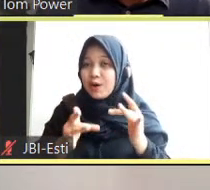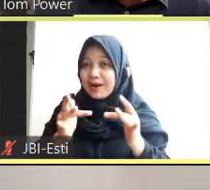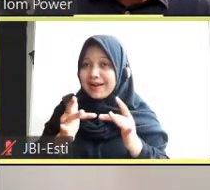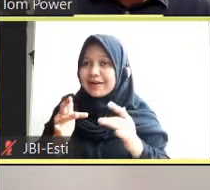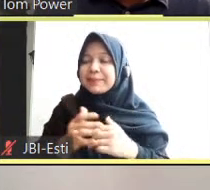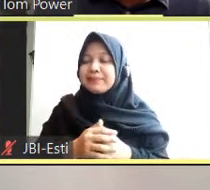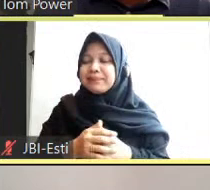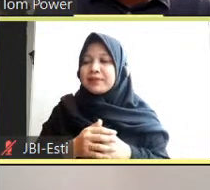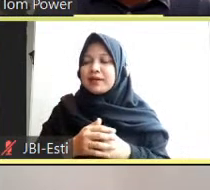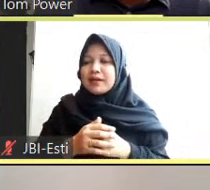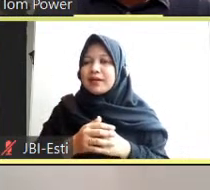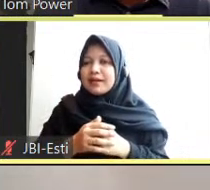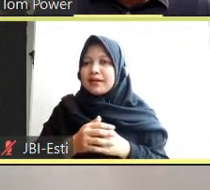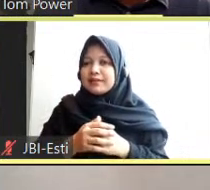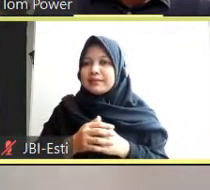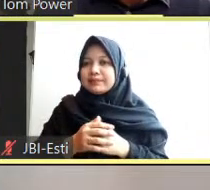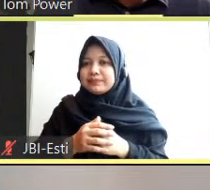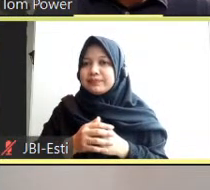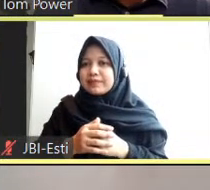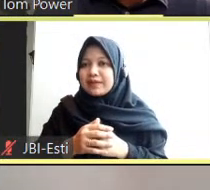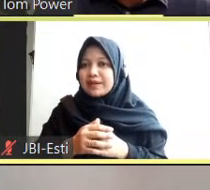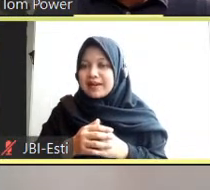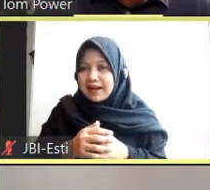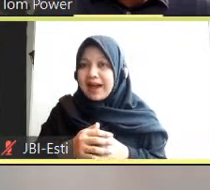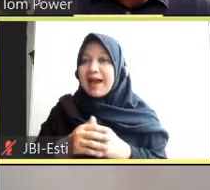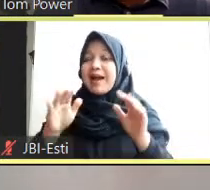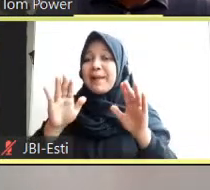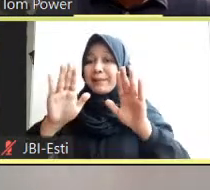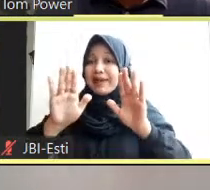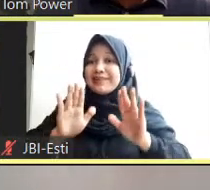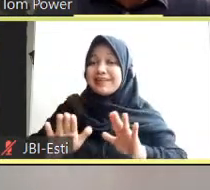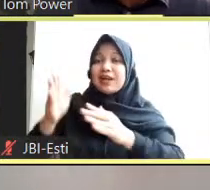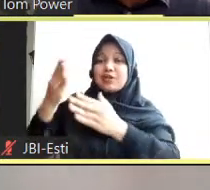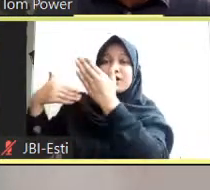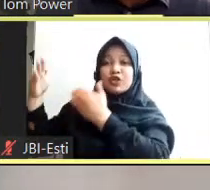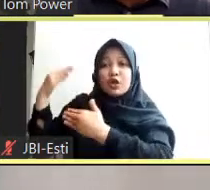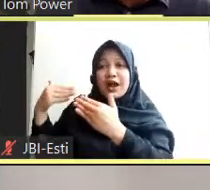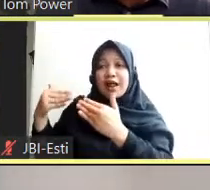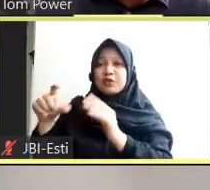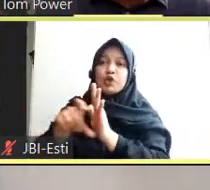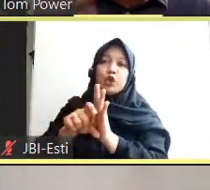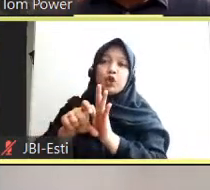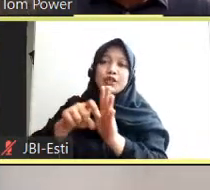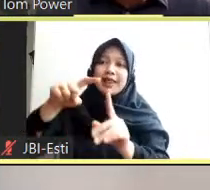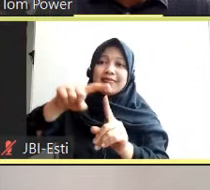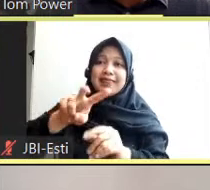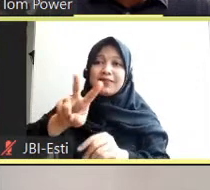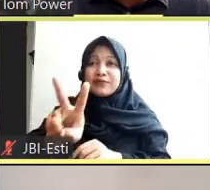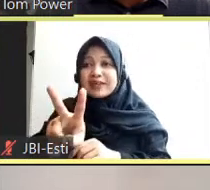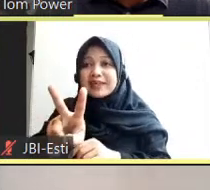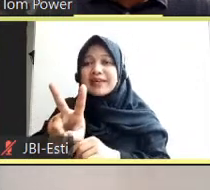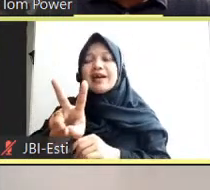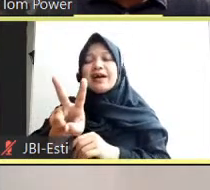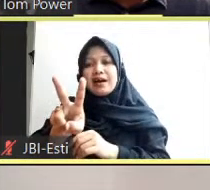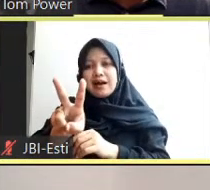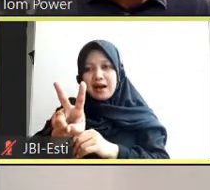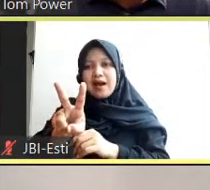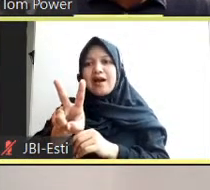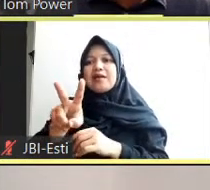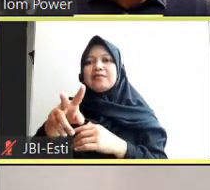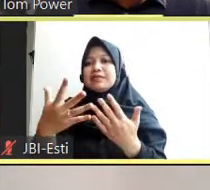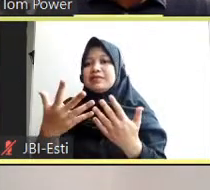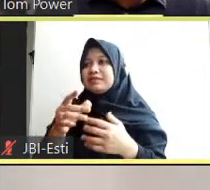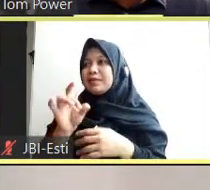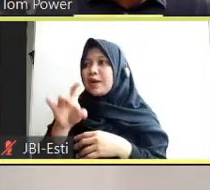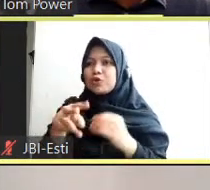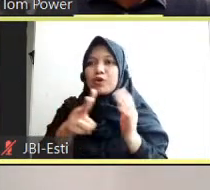Tetapi kita juga bisa melihat bahwa media tradisional seperti televisi, termasuk Najwa Shihab,